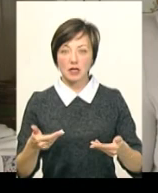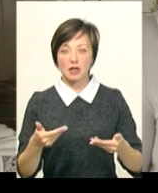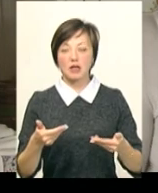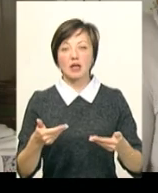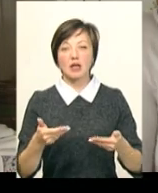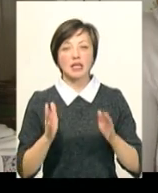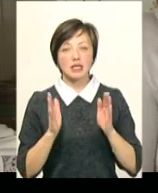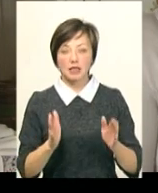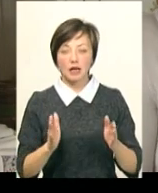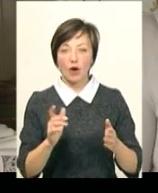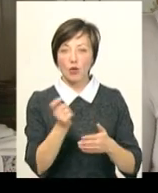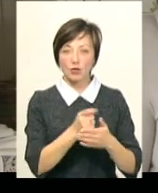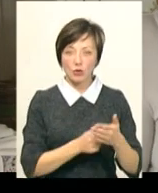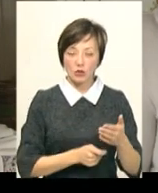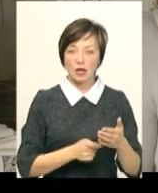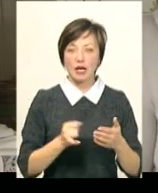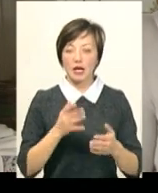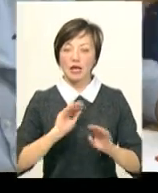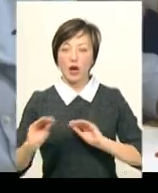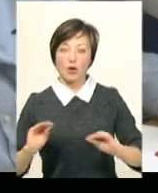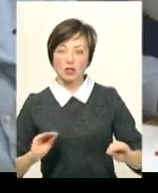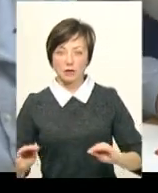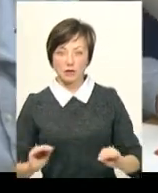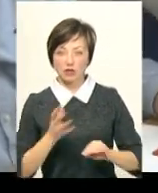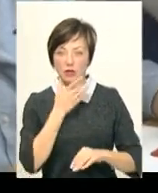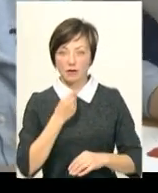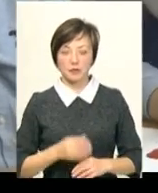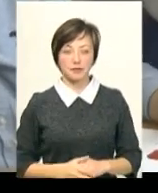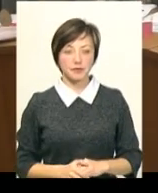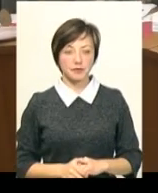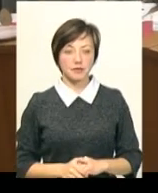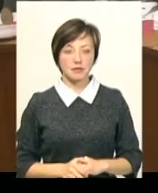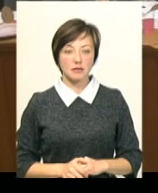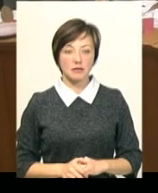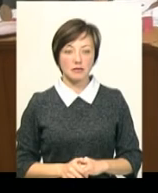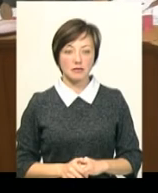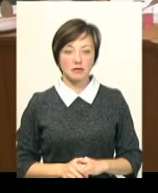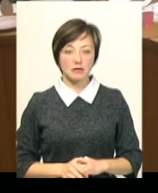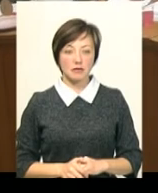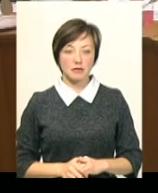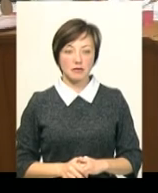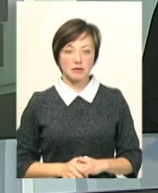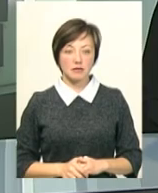виставили не тільки художників, а декоративщиків. Вікторія Бондар, Віктор Кривий, новини Поділля Центр.